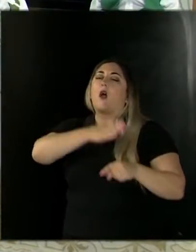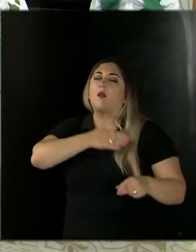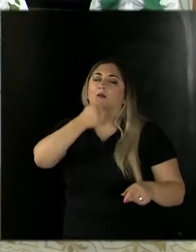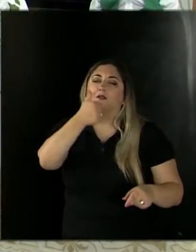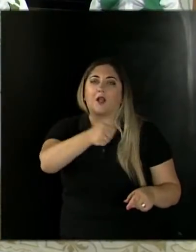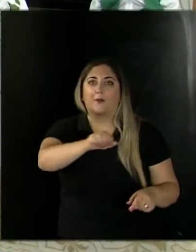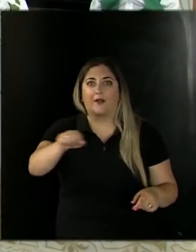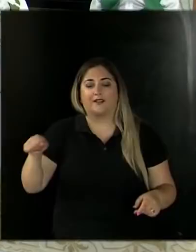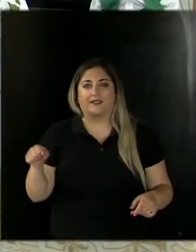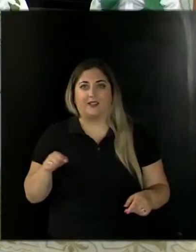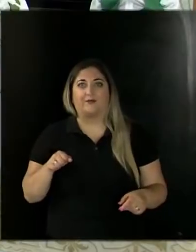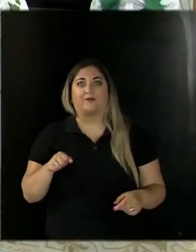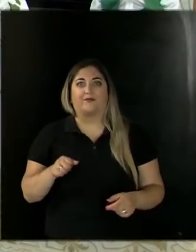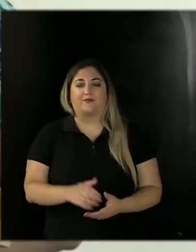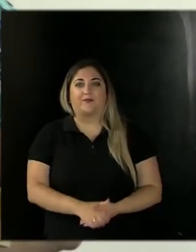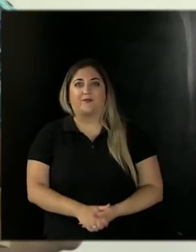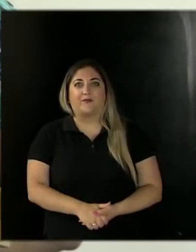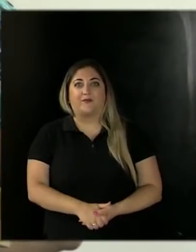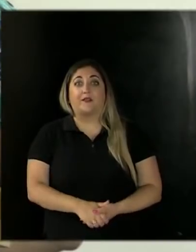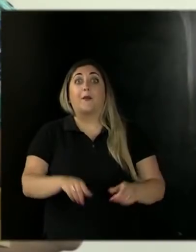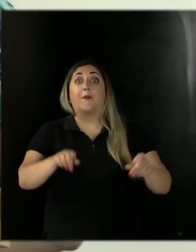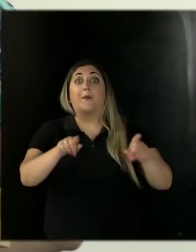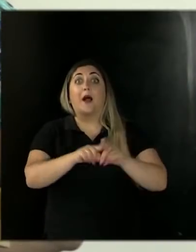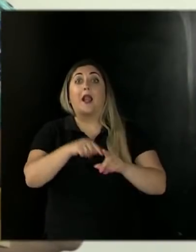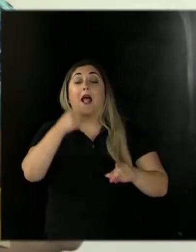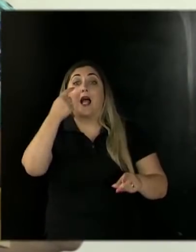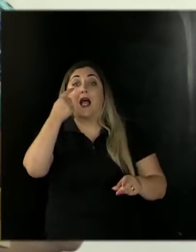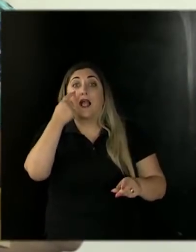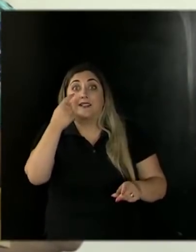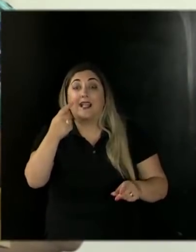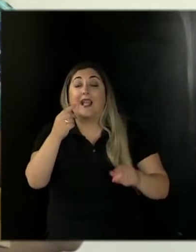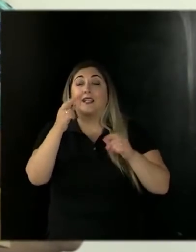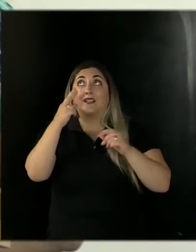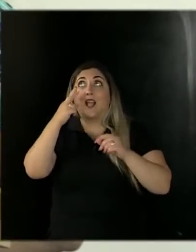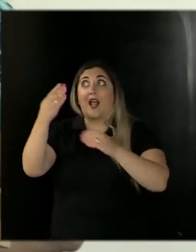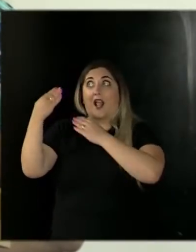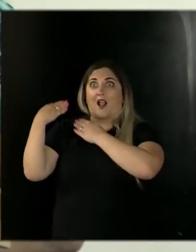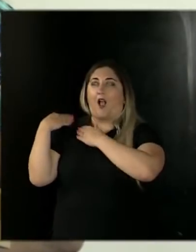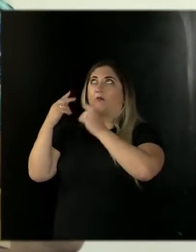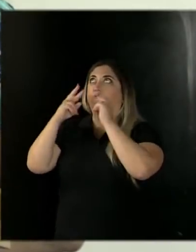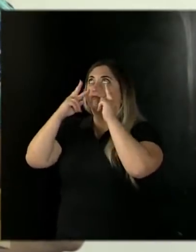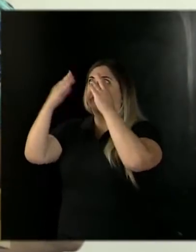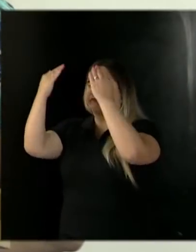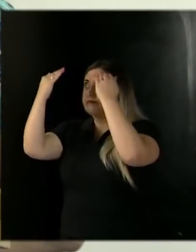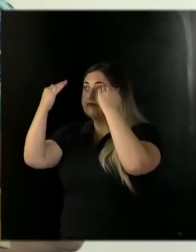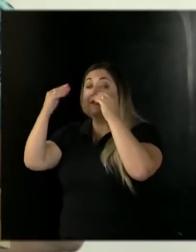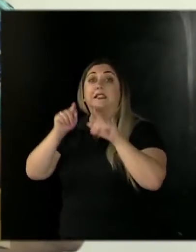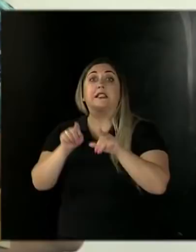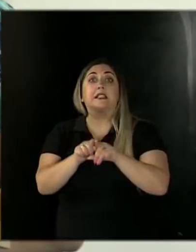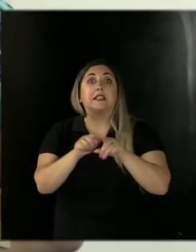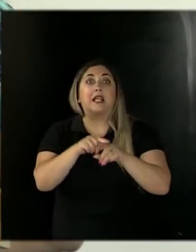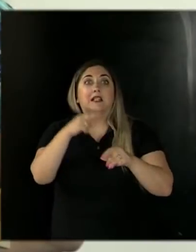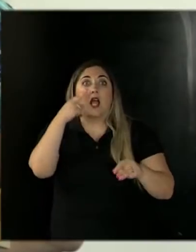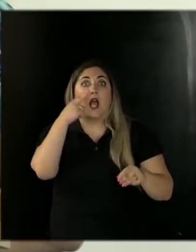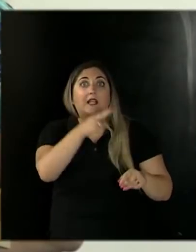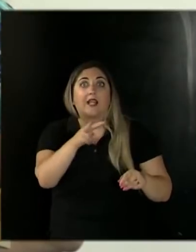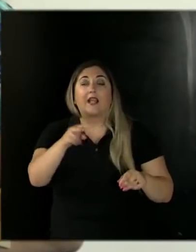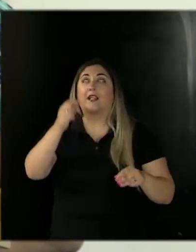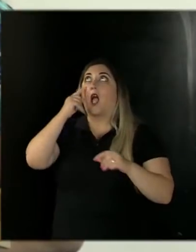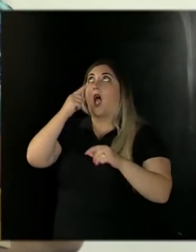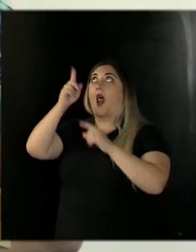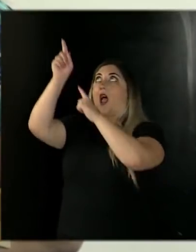minna. Bħala għajnejna l-qaddejja lejn jitsida, hekk għajnejna lejn